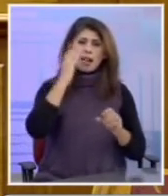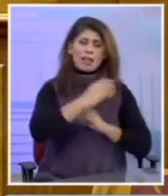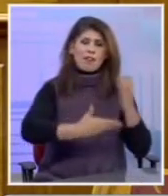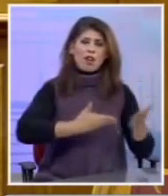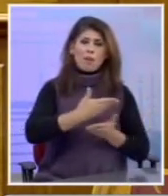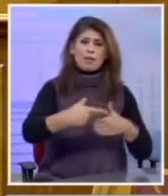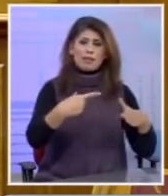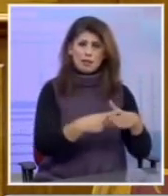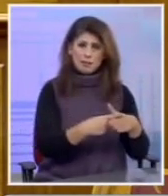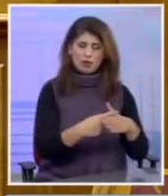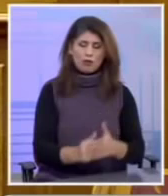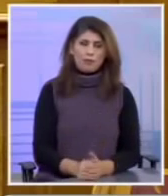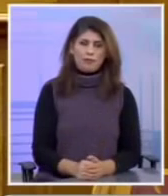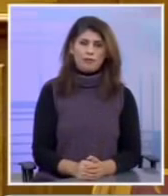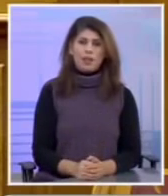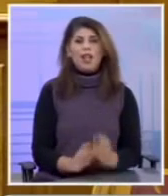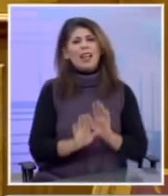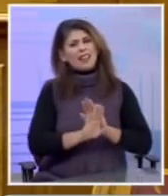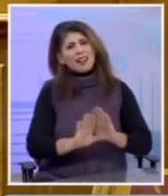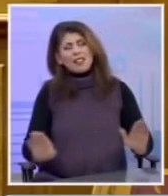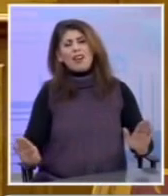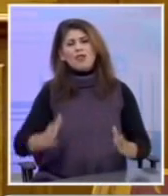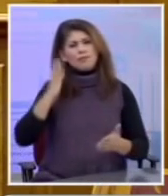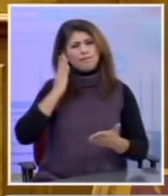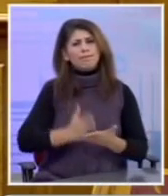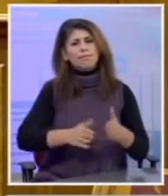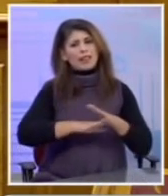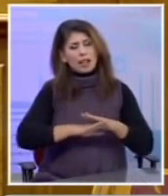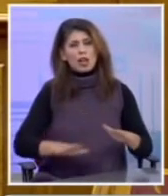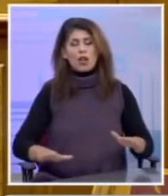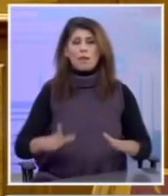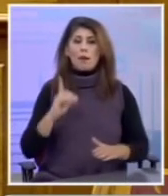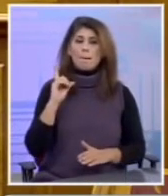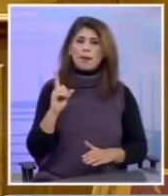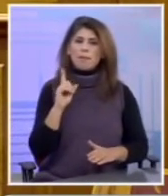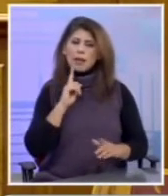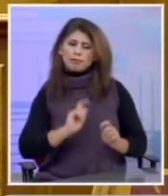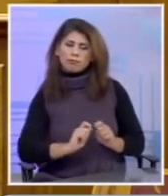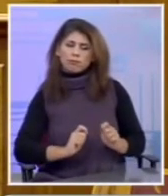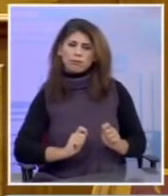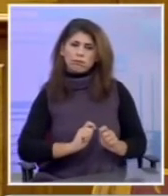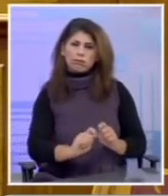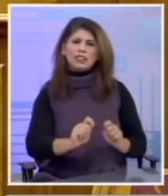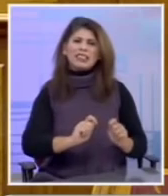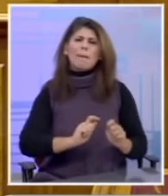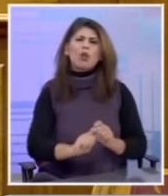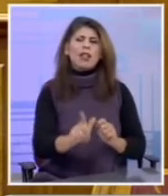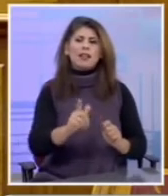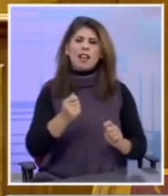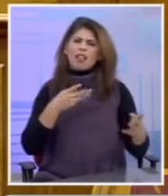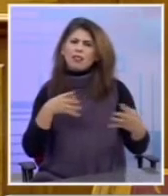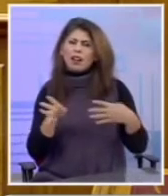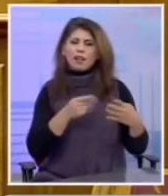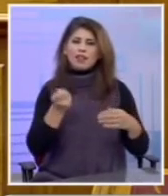τραπεζών. Για να τελειώνουμε πια οριστικά με μια υπονομευτική και θα έλεγα εγώ και